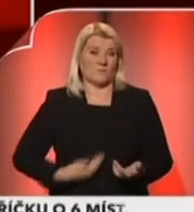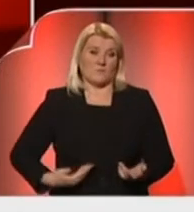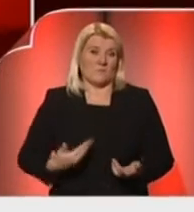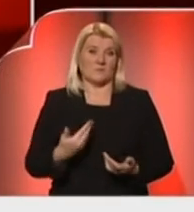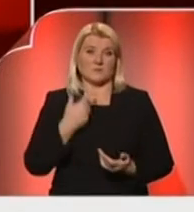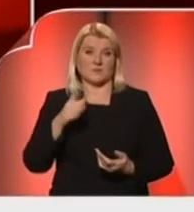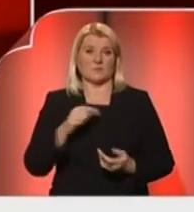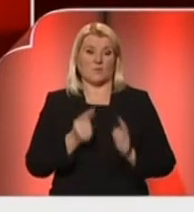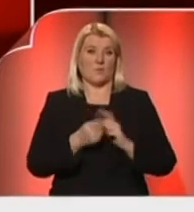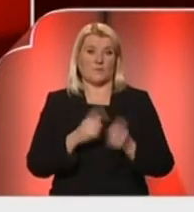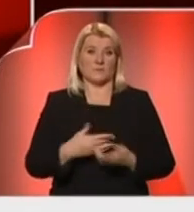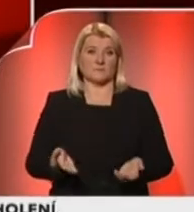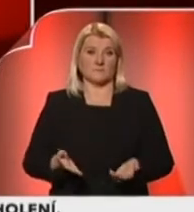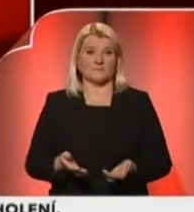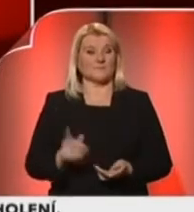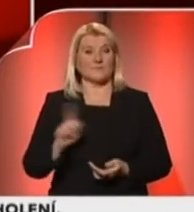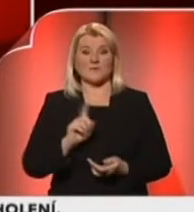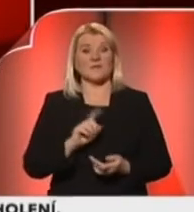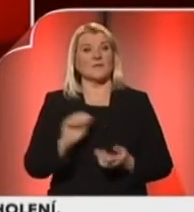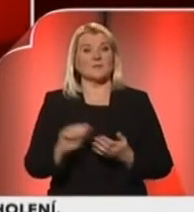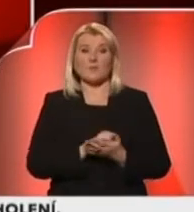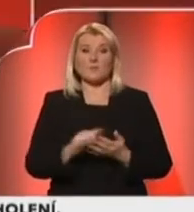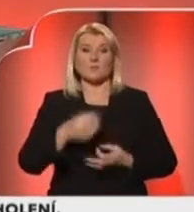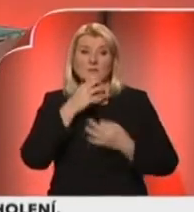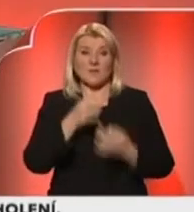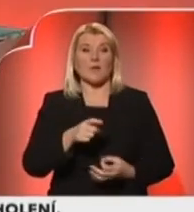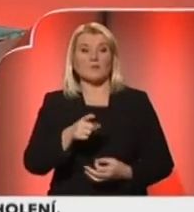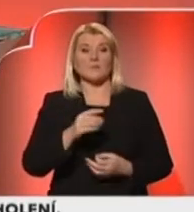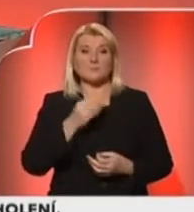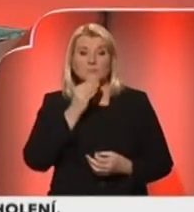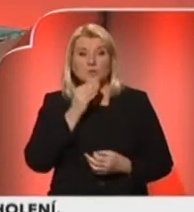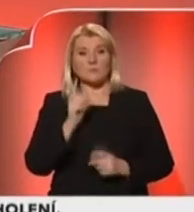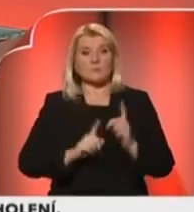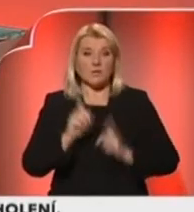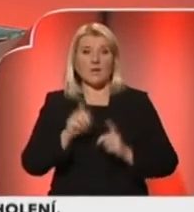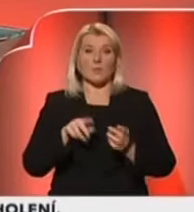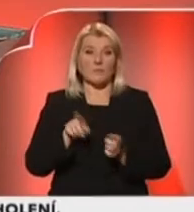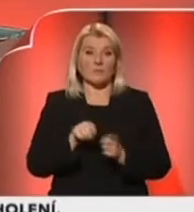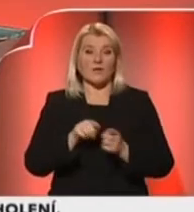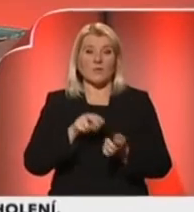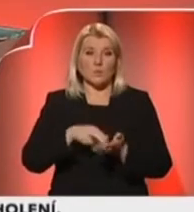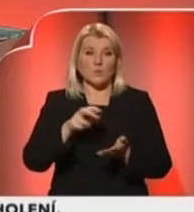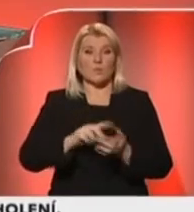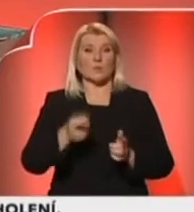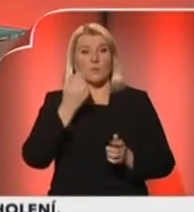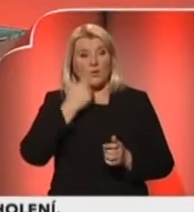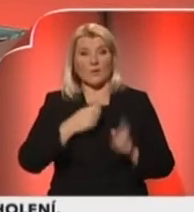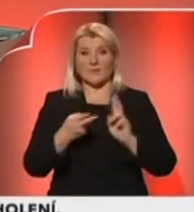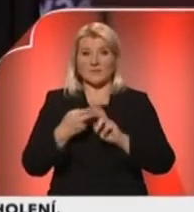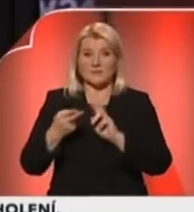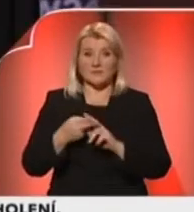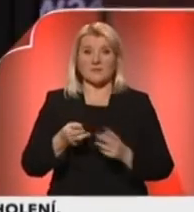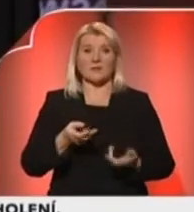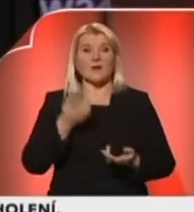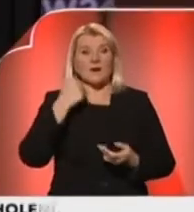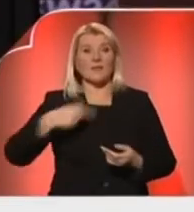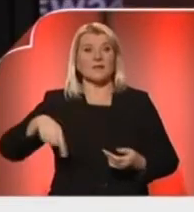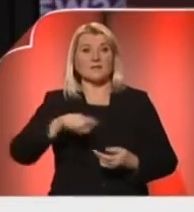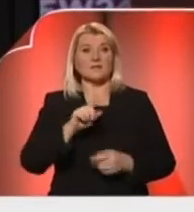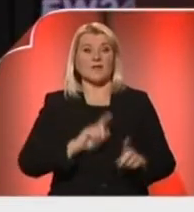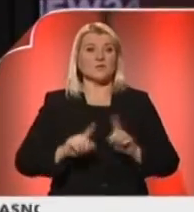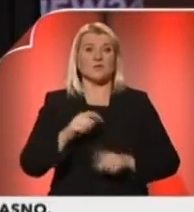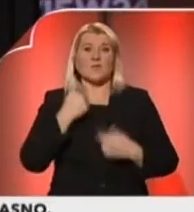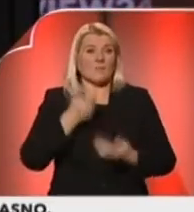námi domluvit. Znovu se zeptám, prostě když jdete po Příbrami, nebo když teď se setkáváte s občany, ptám se na lidi, kteří